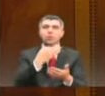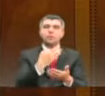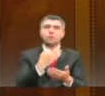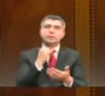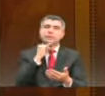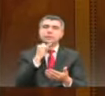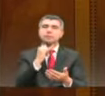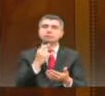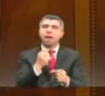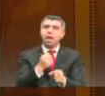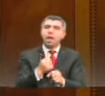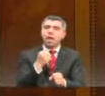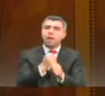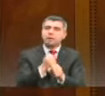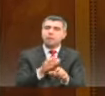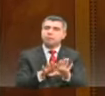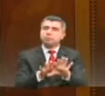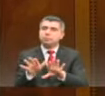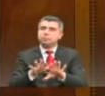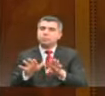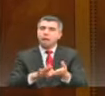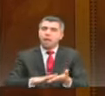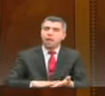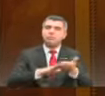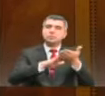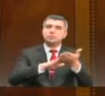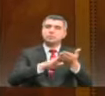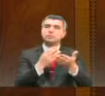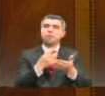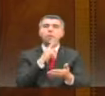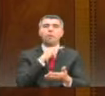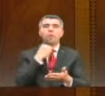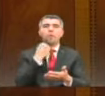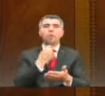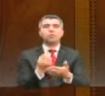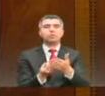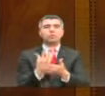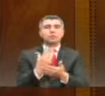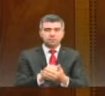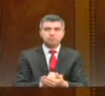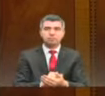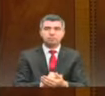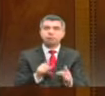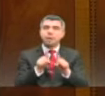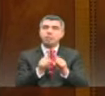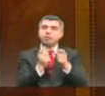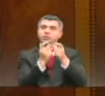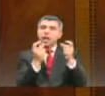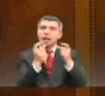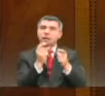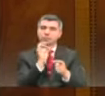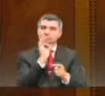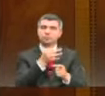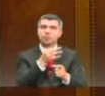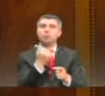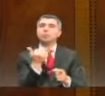تنافسيا وجذابا للاستثمار والابتكار، حتى يتسنى للمقاولة التركيز على